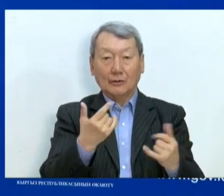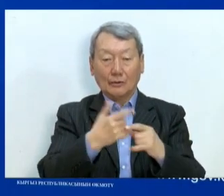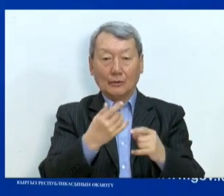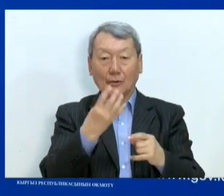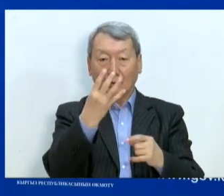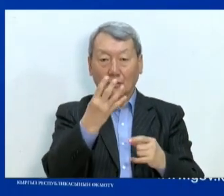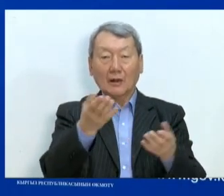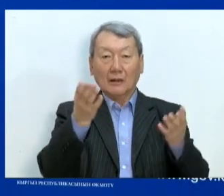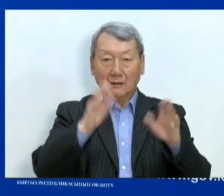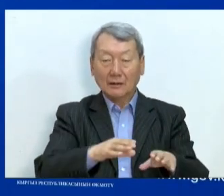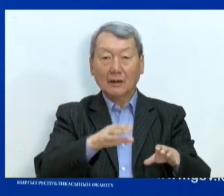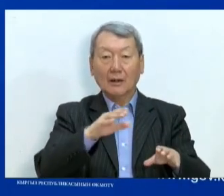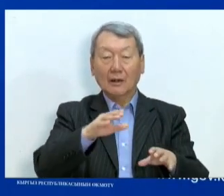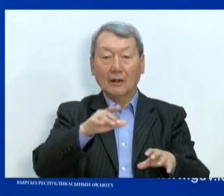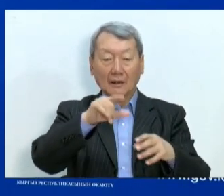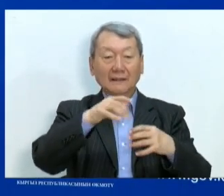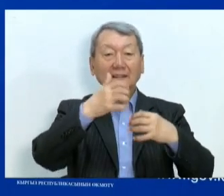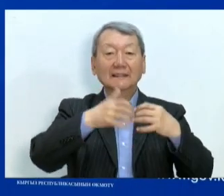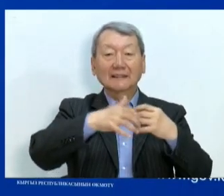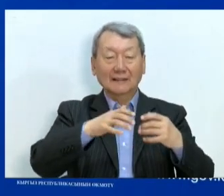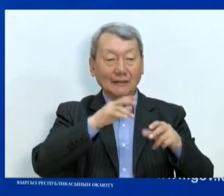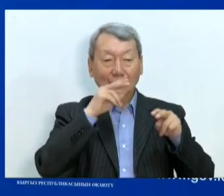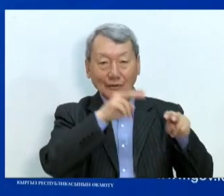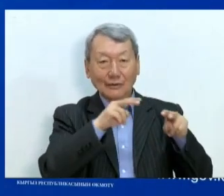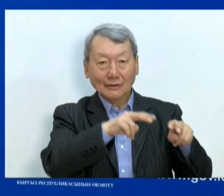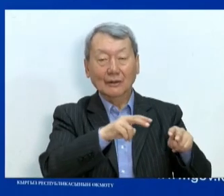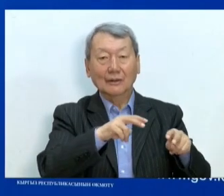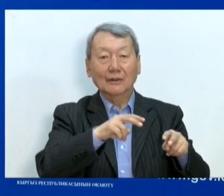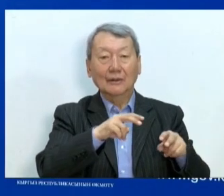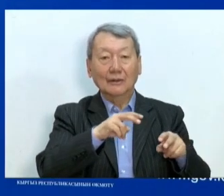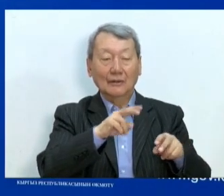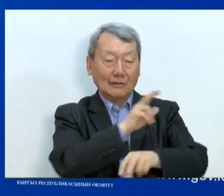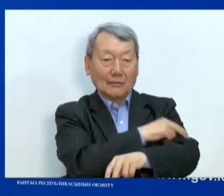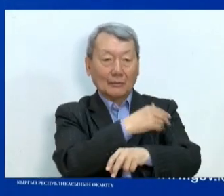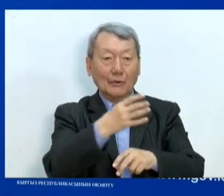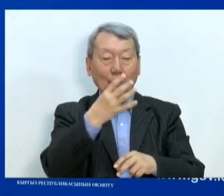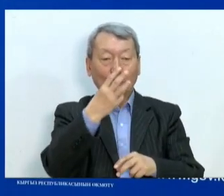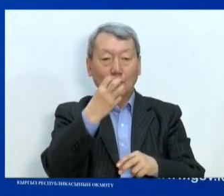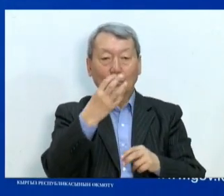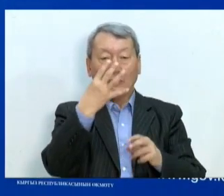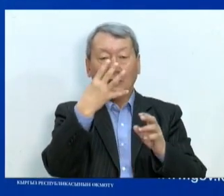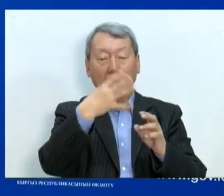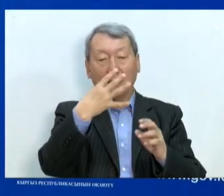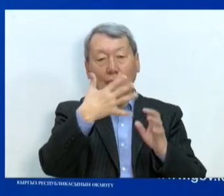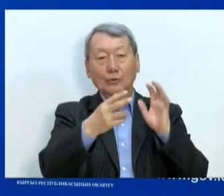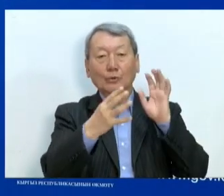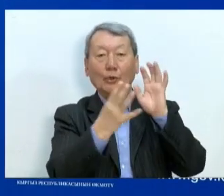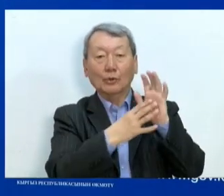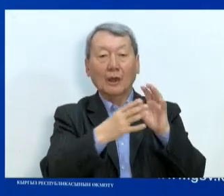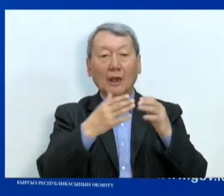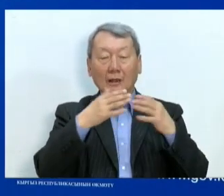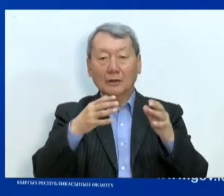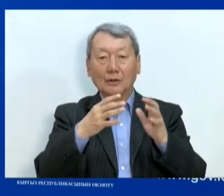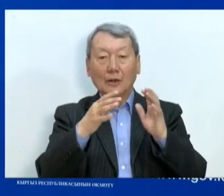бөлүмдөрүнө 4 калды. Орточо абал жана канааттандыраарлык калыпта турганы 359. Чыгарылганы